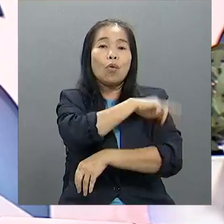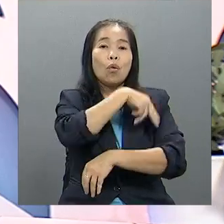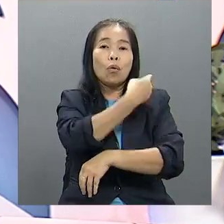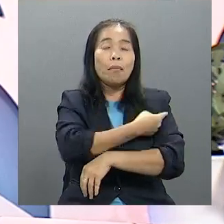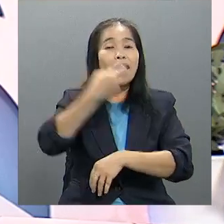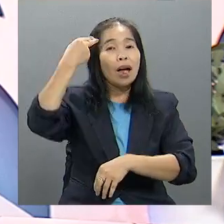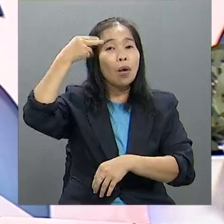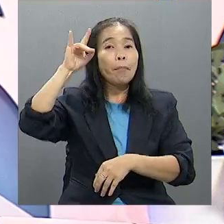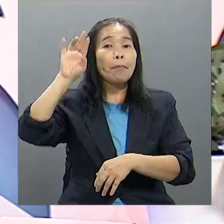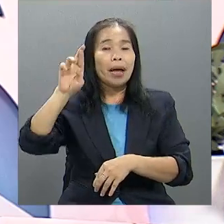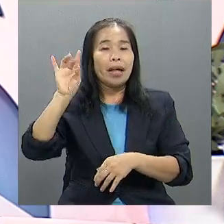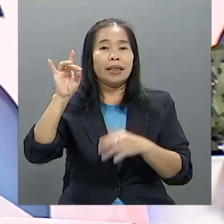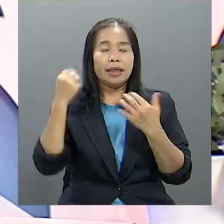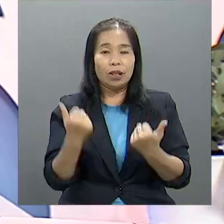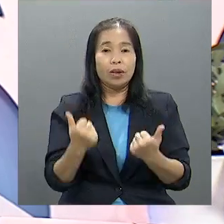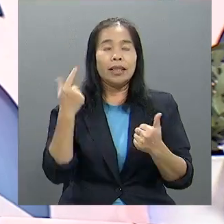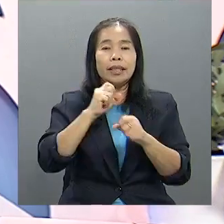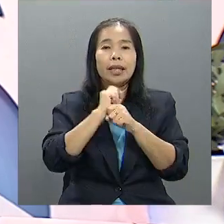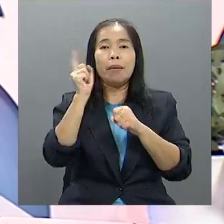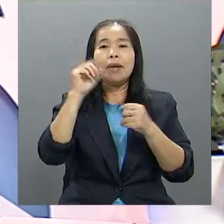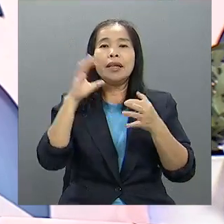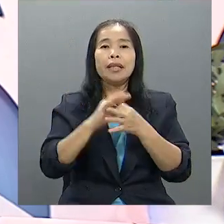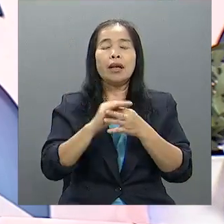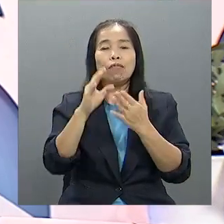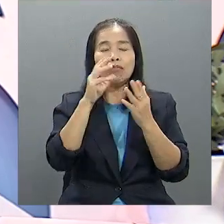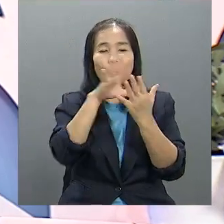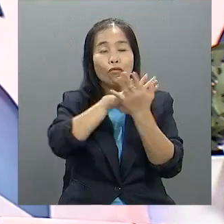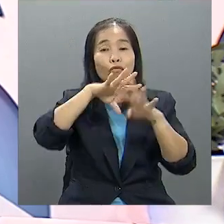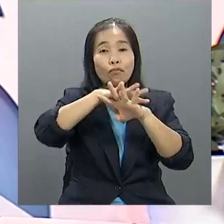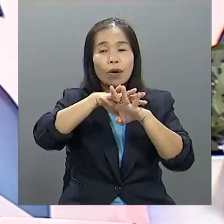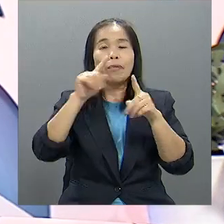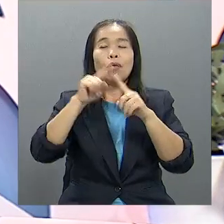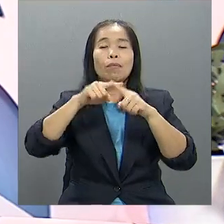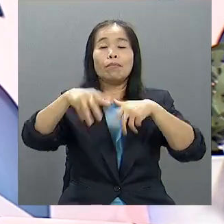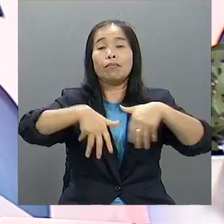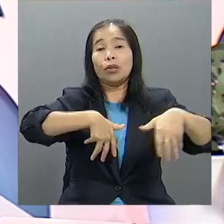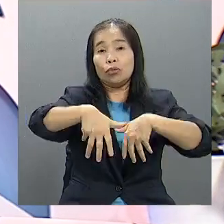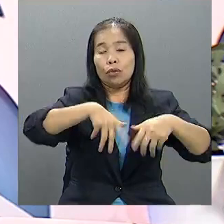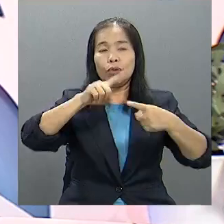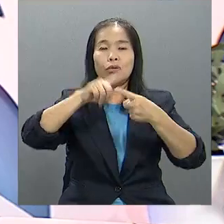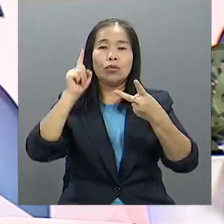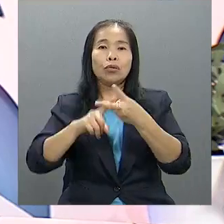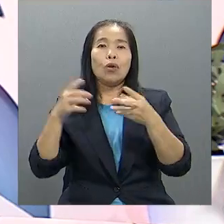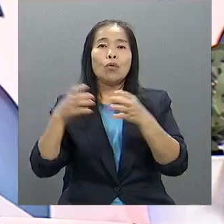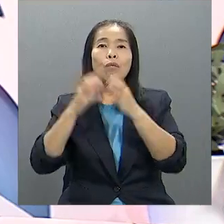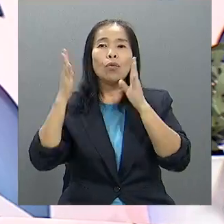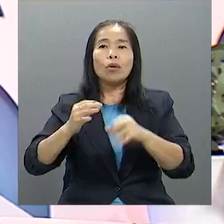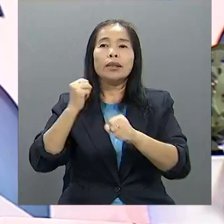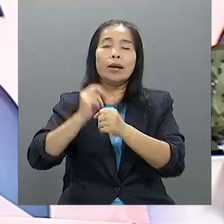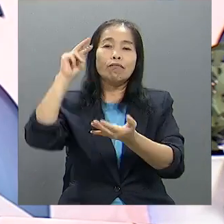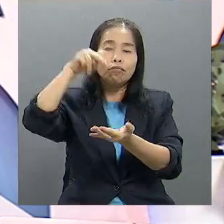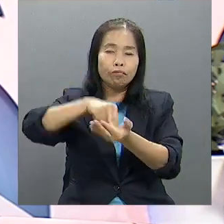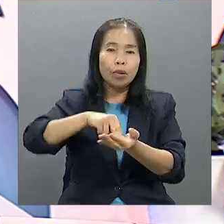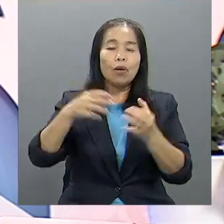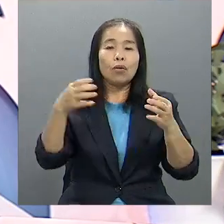พื่อผลิตออกมาให้เป็นประโยชน์กับคน4กลุ่มนะคะกลุ่มแรกก็คือประชาชนกลุ่มที่2ก็คือผู้ประกอบการกลุ่มที่3ก็คือบุคลากรทาง